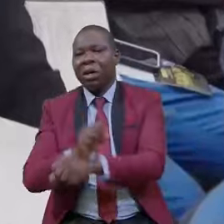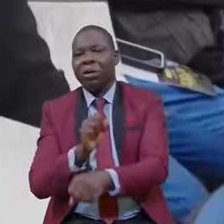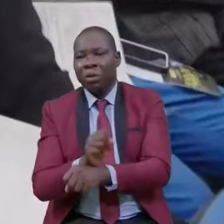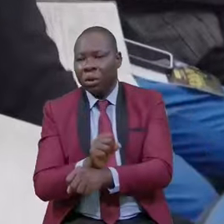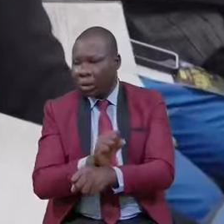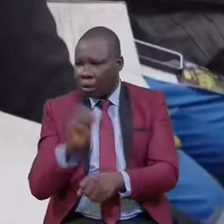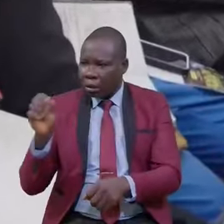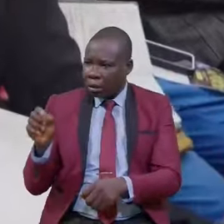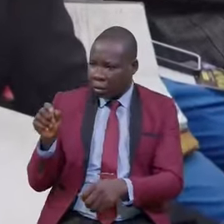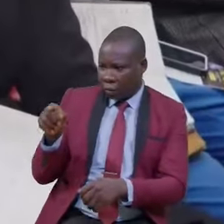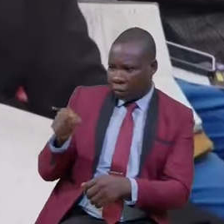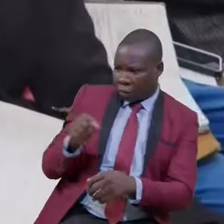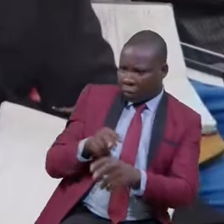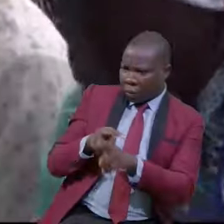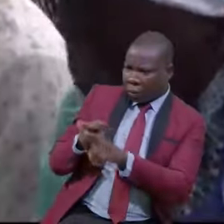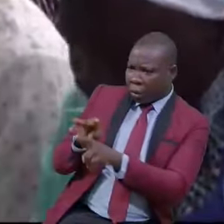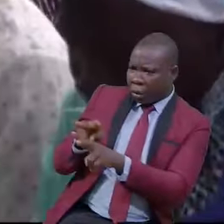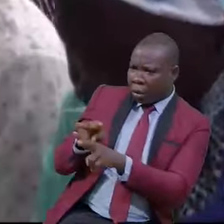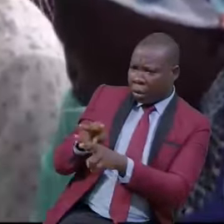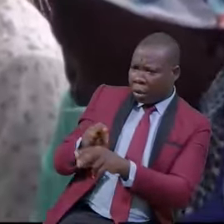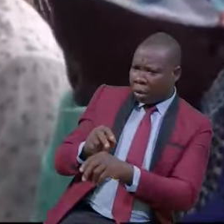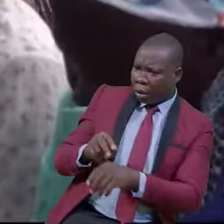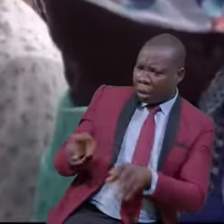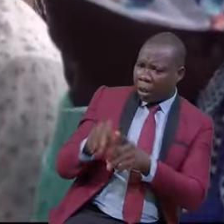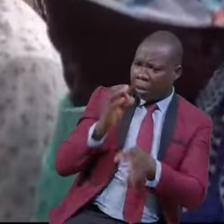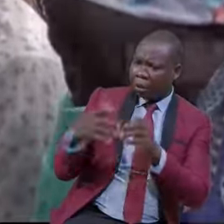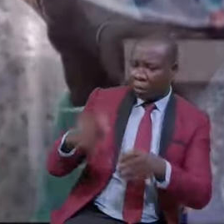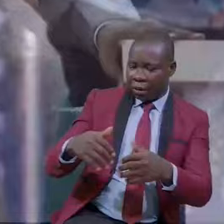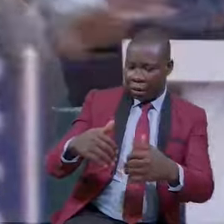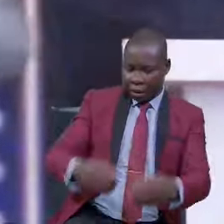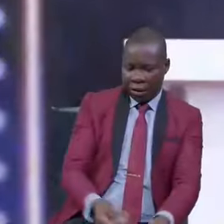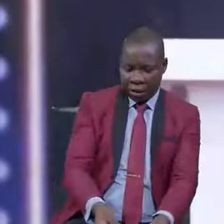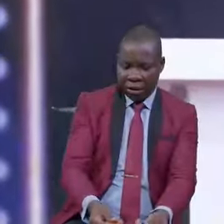comme si la terre devrait s'ouvrir et m'avaler.